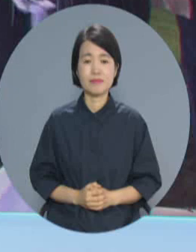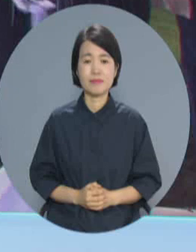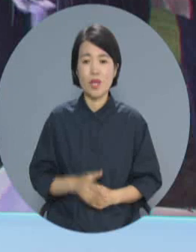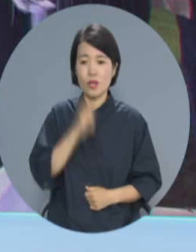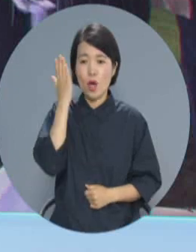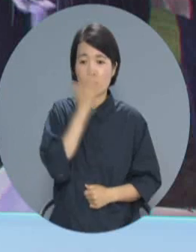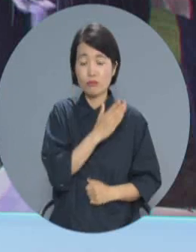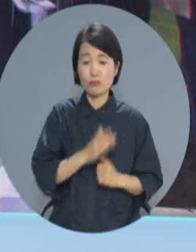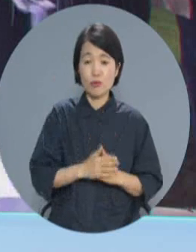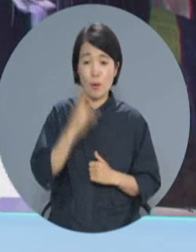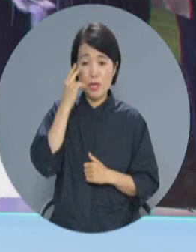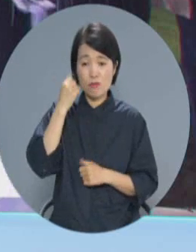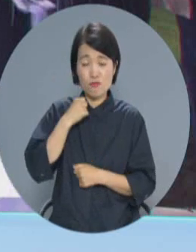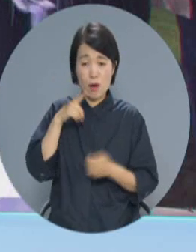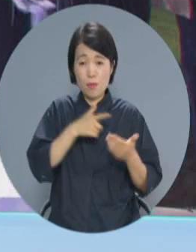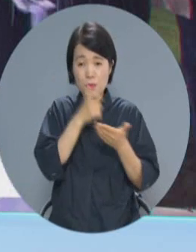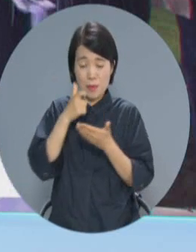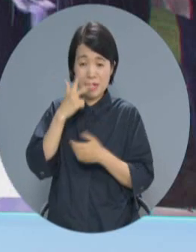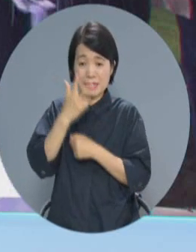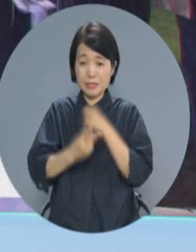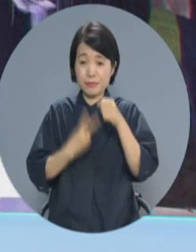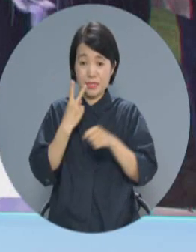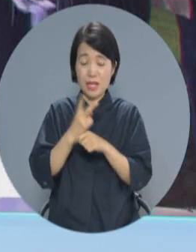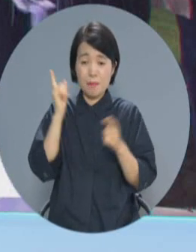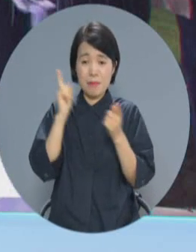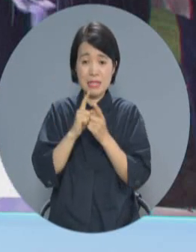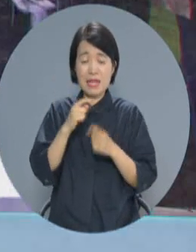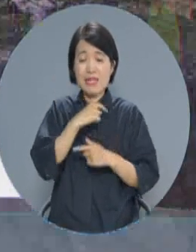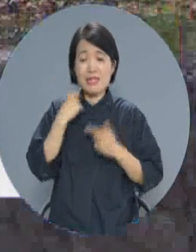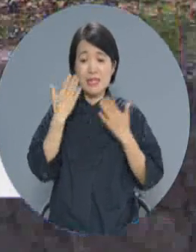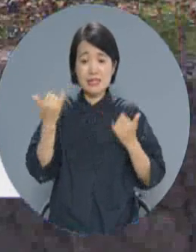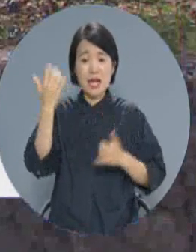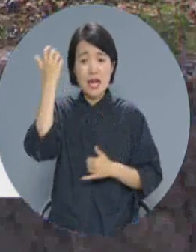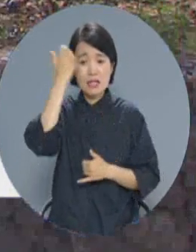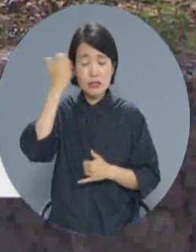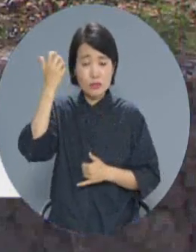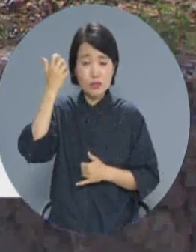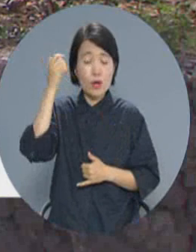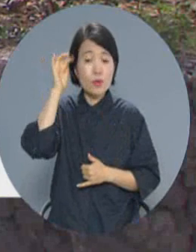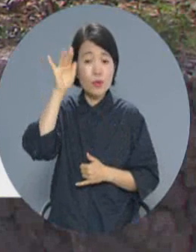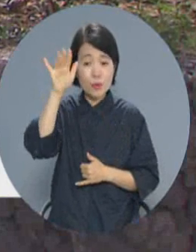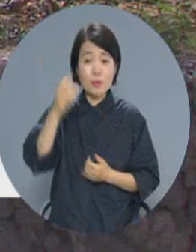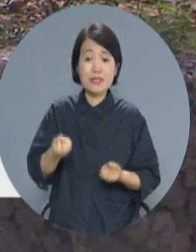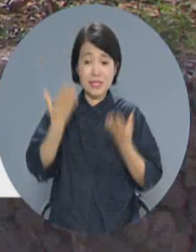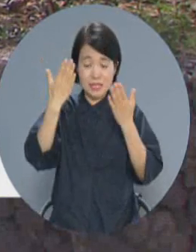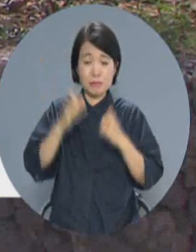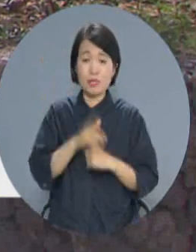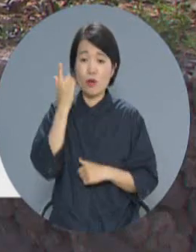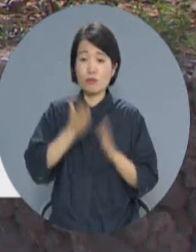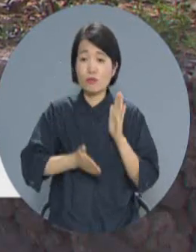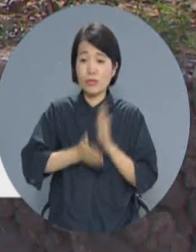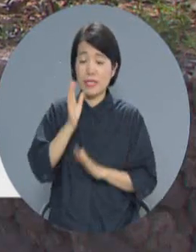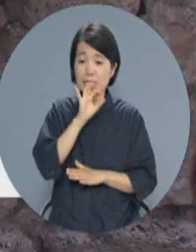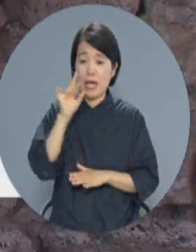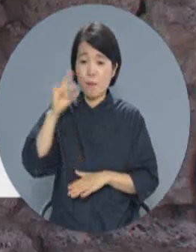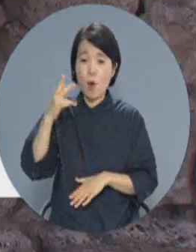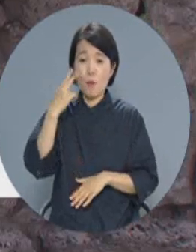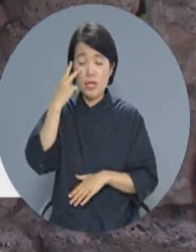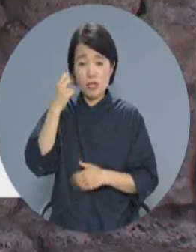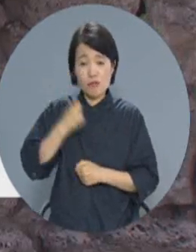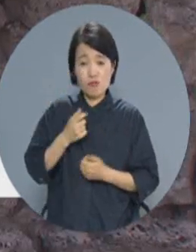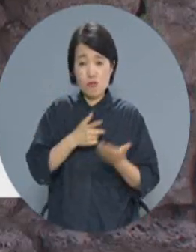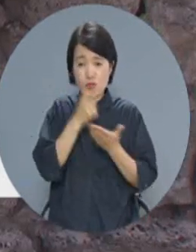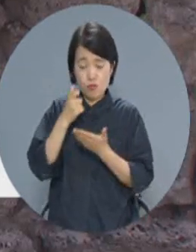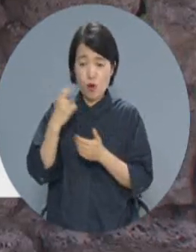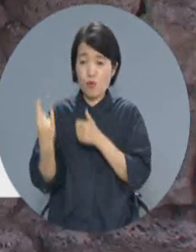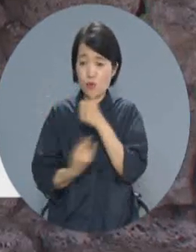여수 이하포 미군 폭격 사건 72주기를 맞아 희생자 추모제가 개최됩니다. 여수시와 이하포 미군 폭격 사건